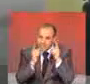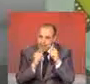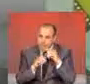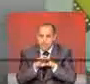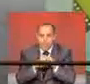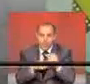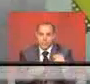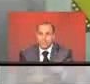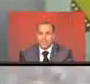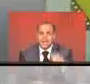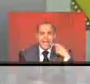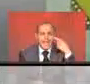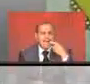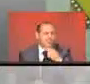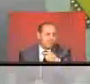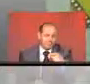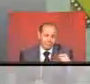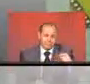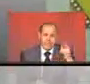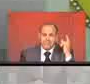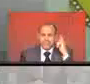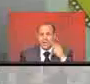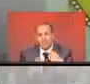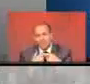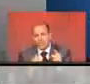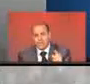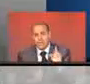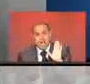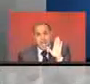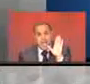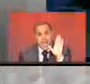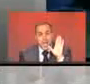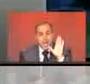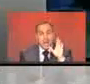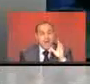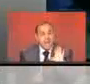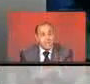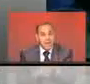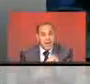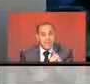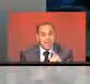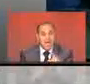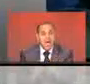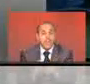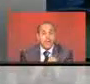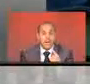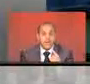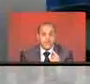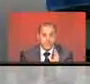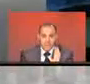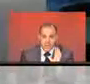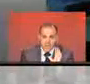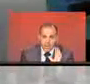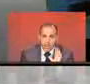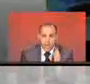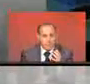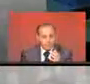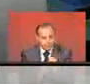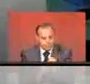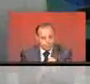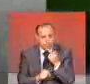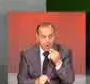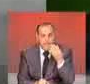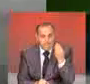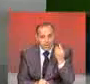المواضيع. حكايات متعددة وقصص مختلفة تأثث المهرجان في دورته الأولى، وتوج الفائزين